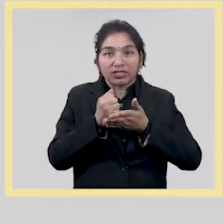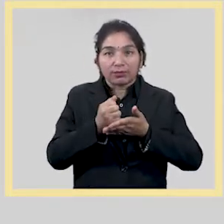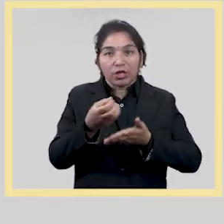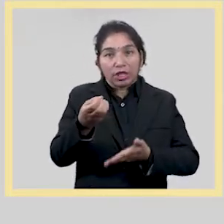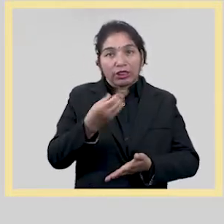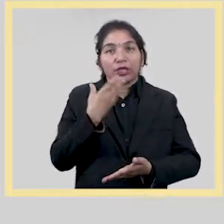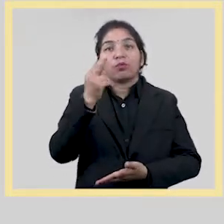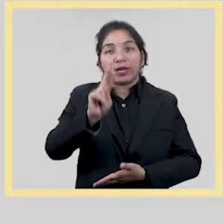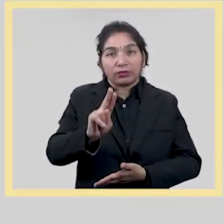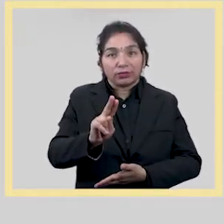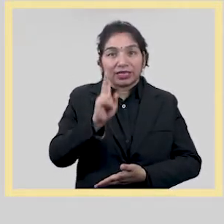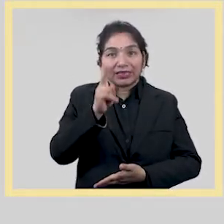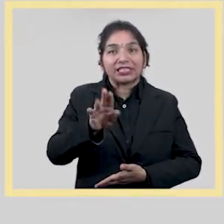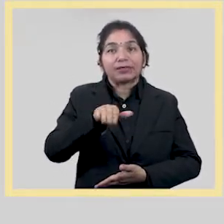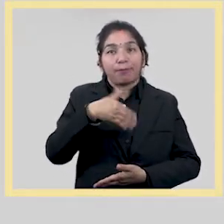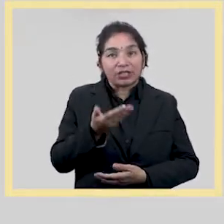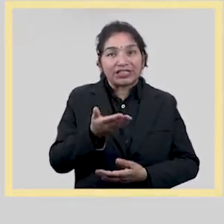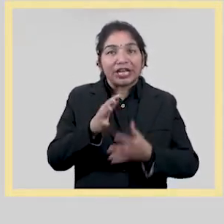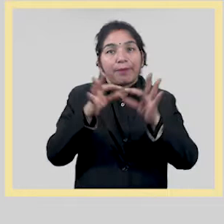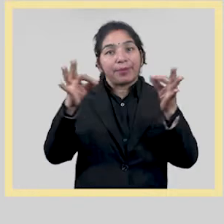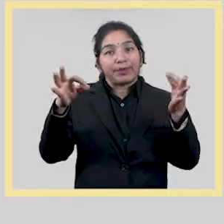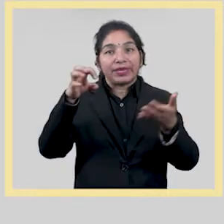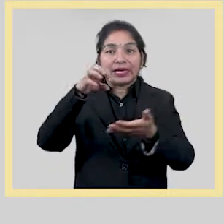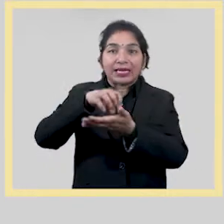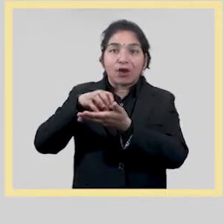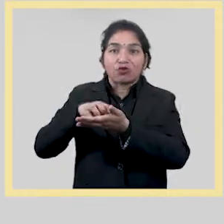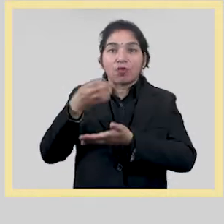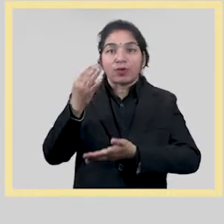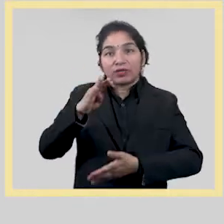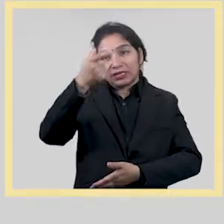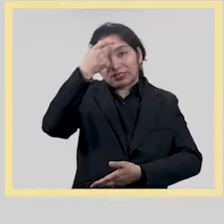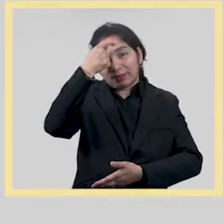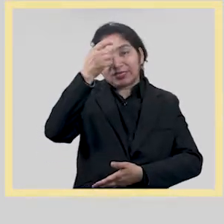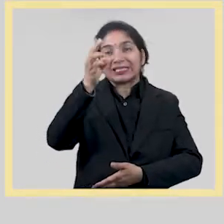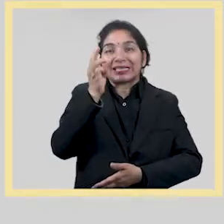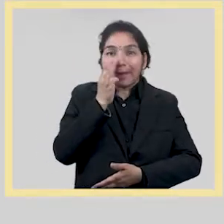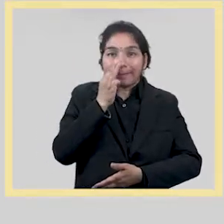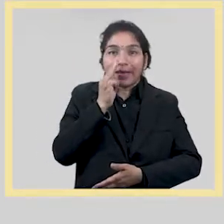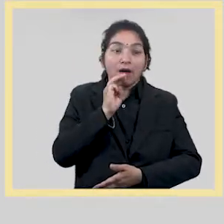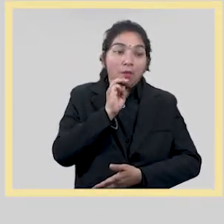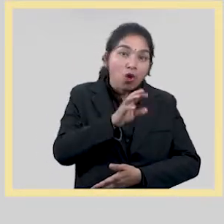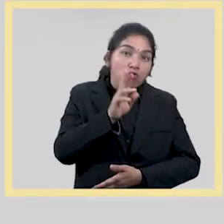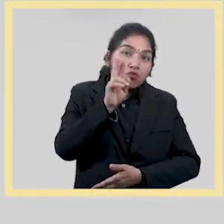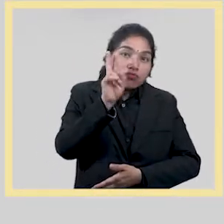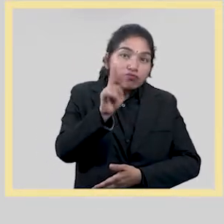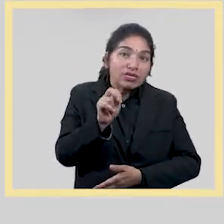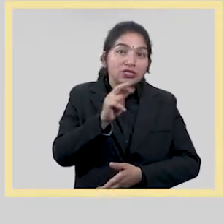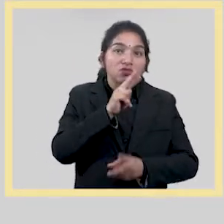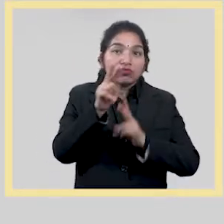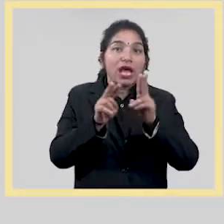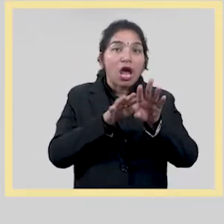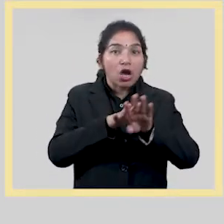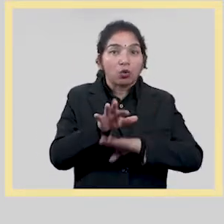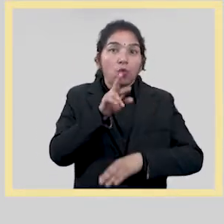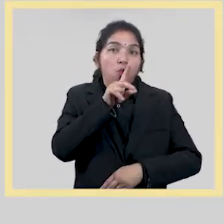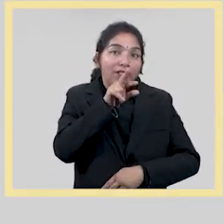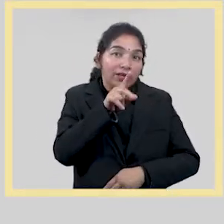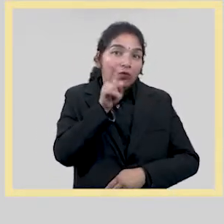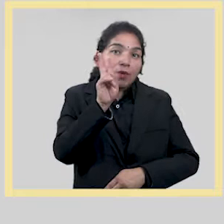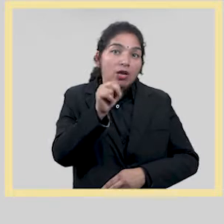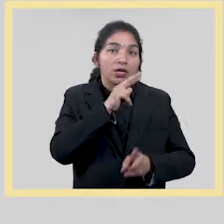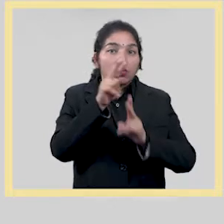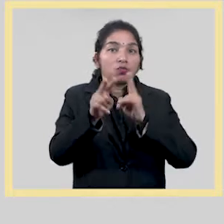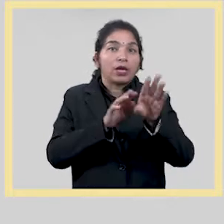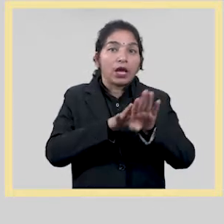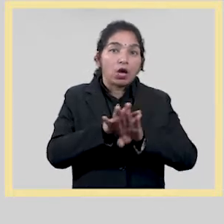हामीलाई प्रोभाइड गरिराख्नु भएको छ। त्यस पछाडि विभिन्न ठाउँमा पर्ने समस्याहरूमा भन्सुन गरिदिनुपर्ने कुराहरू, बोलिदिनु